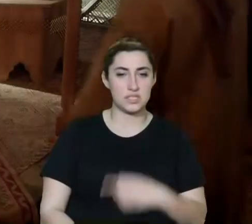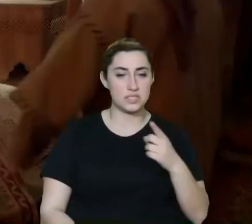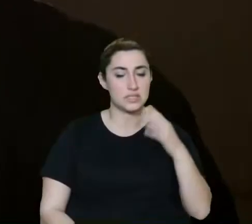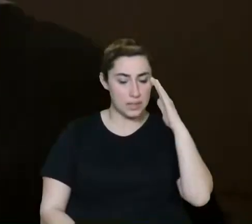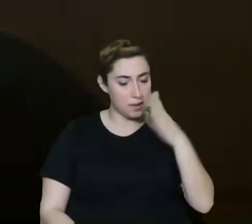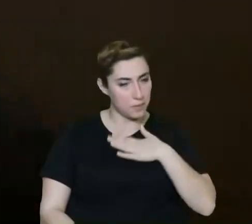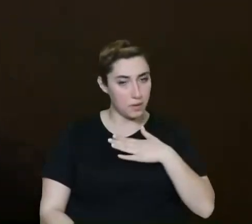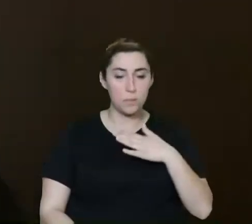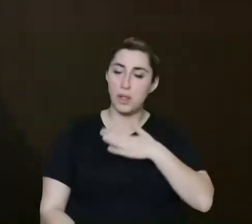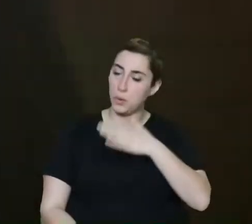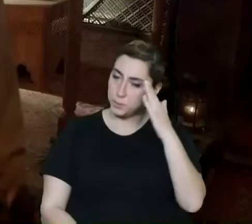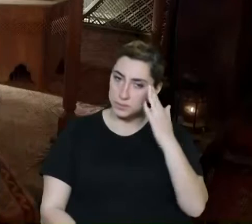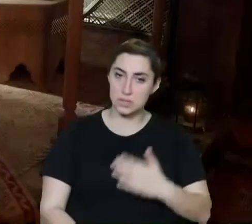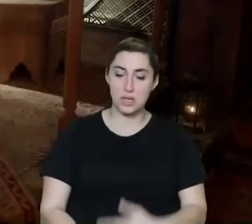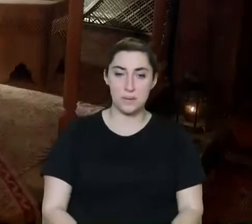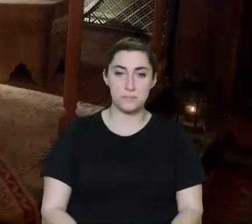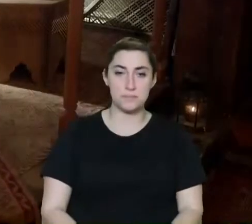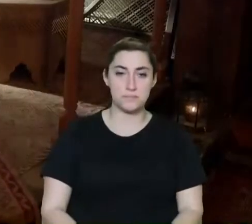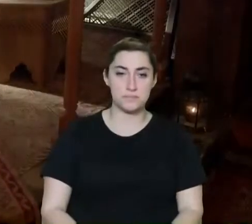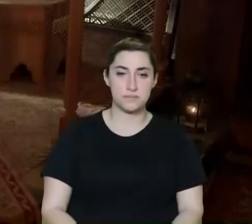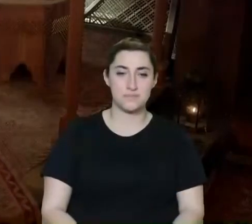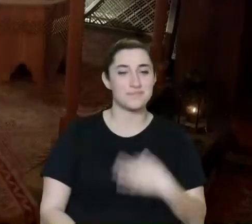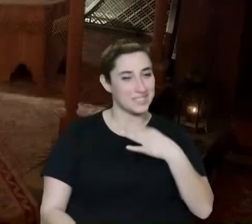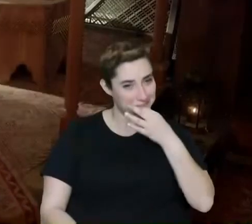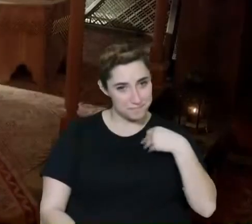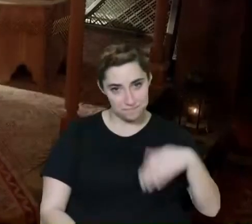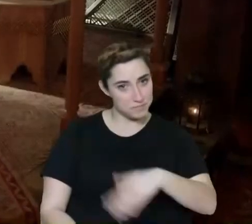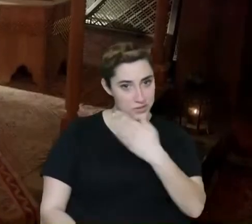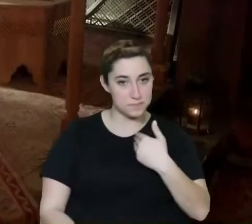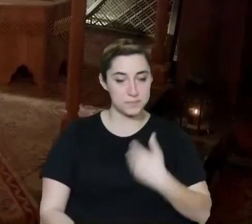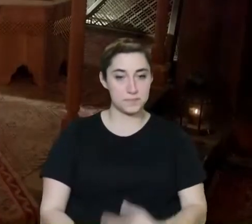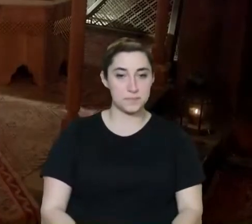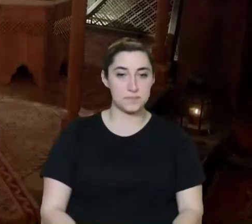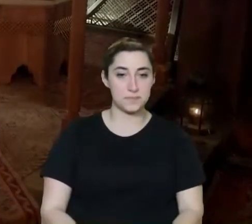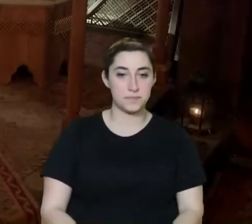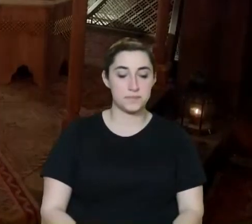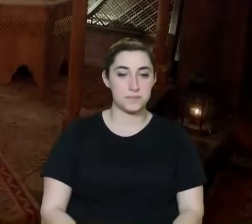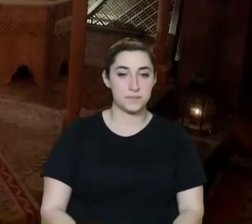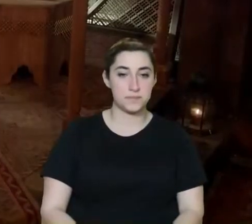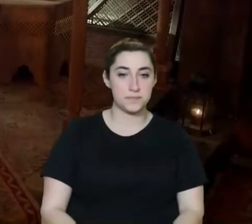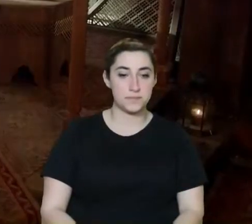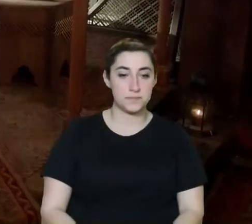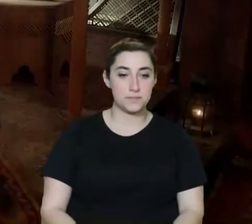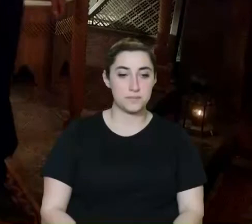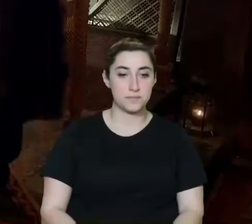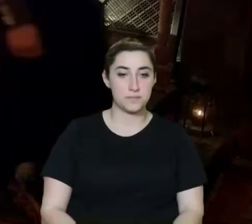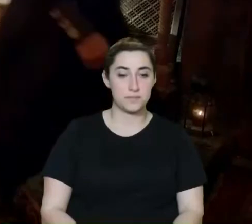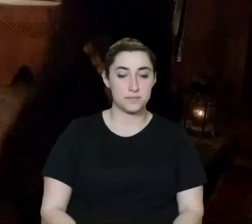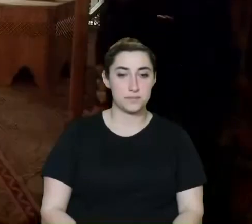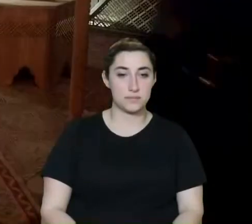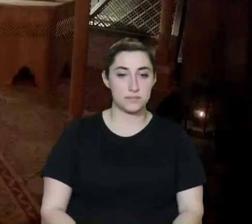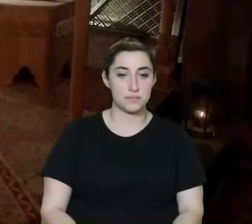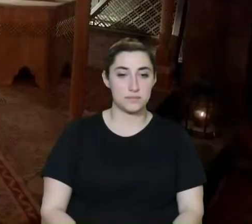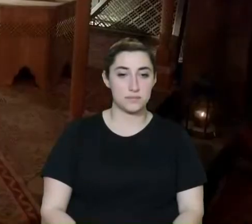Selamun aleyküm. Ve aleyküm selam. Ben müsaadenizi isteyeyim Kadı Efendi. İlyas yine ayakta karşıladı. Yunus subaşının